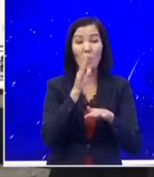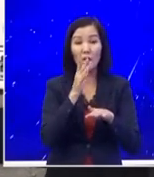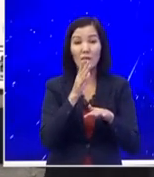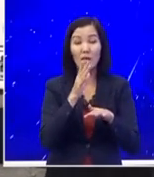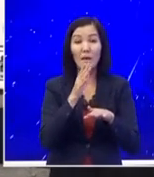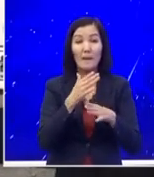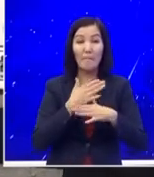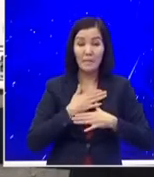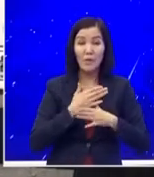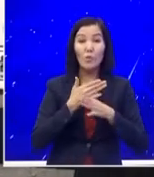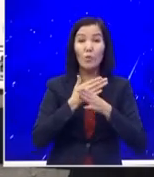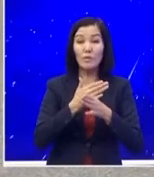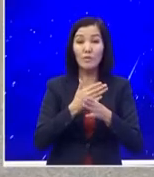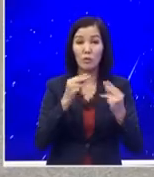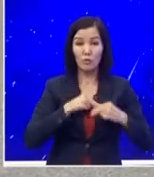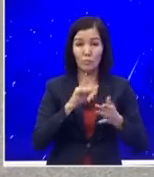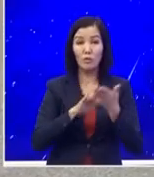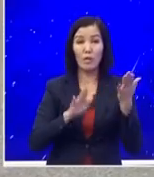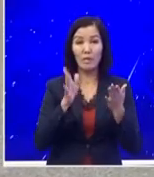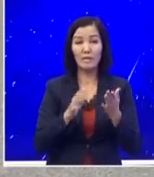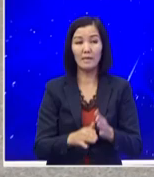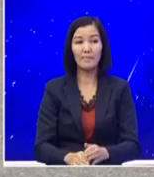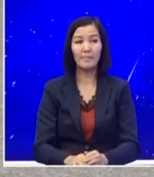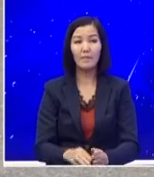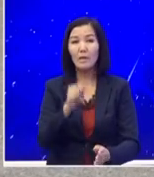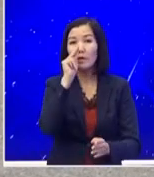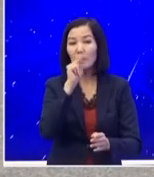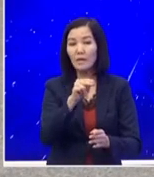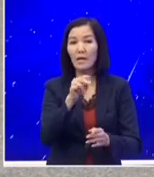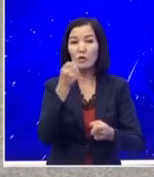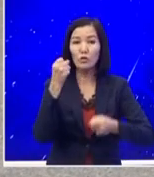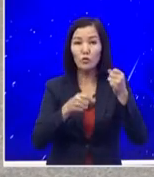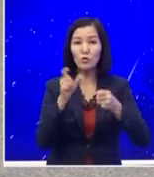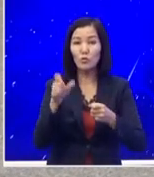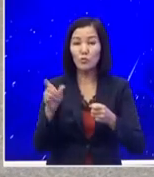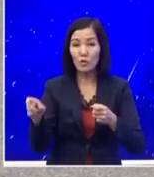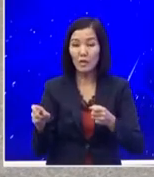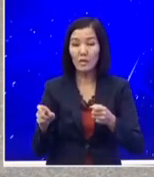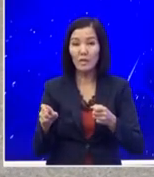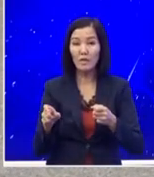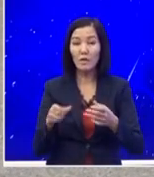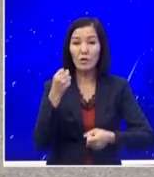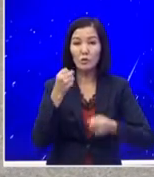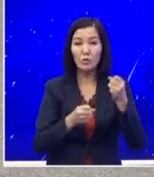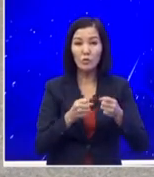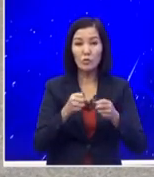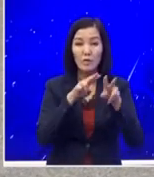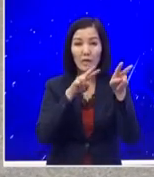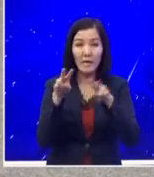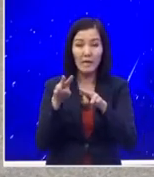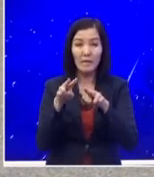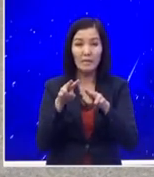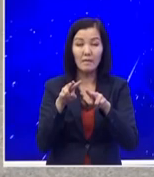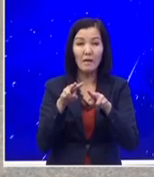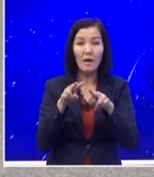көмектессе, біз мысалы арға жұмыс істей бердік. Тікелей кіне жаңағы жүргізушілерде, сонымен қатар жаңағы жүргізушілердің үстінен қарайтын жаңағы автобусының